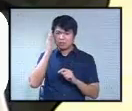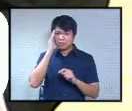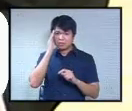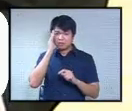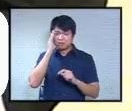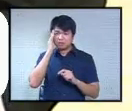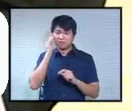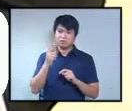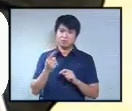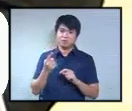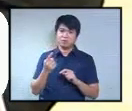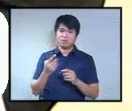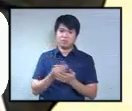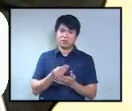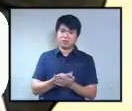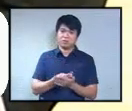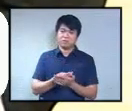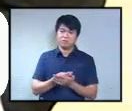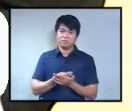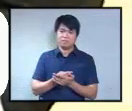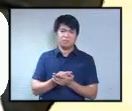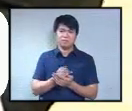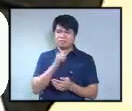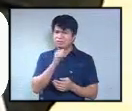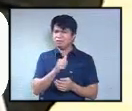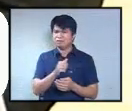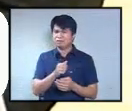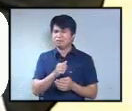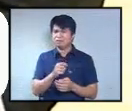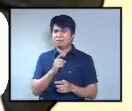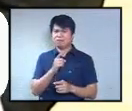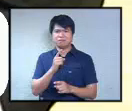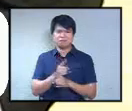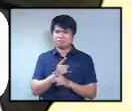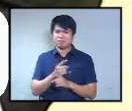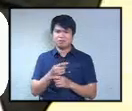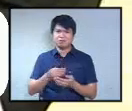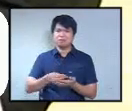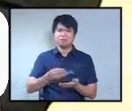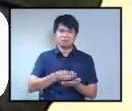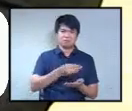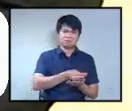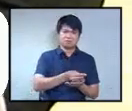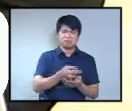because I think I said the money must not have been properly disbursed. Kasi,